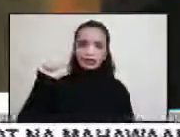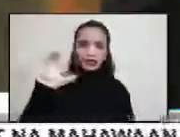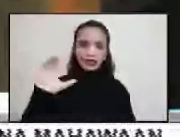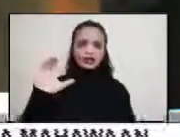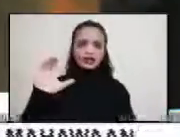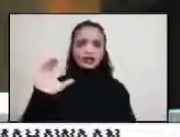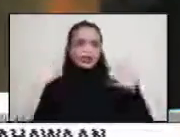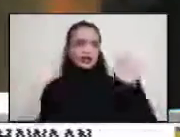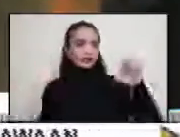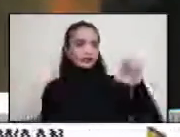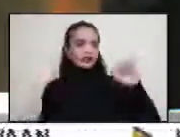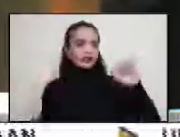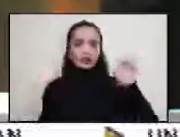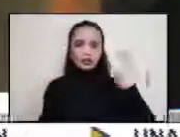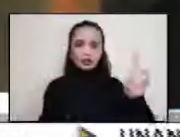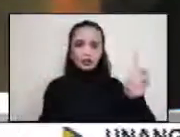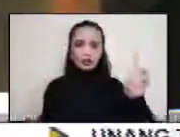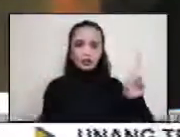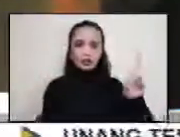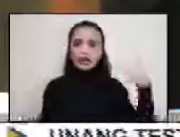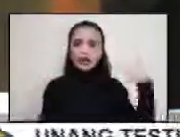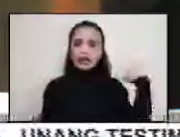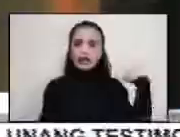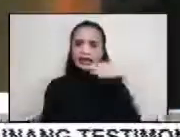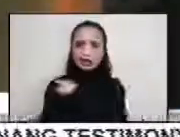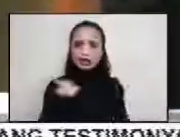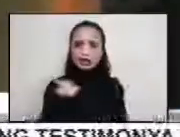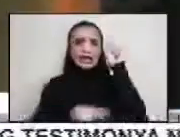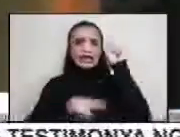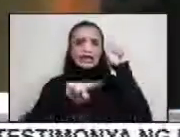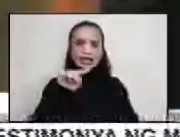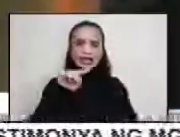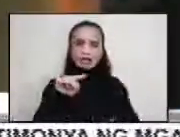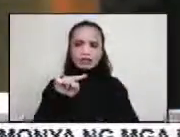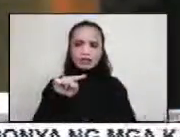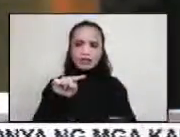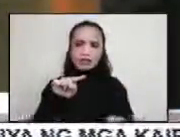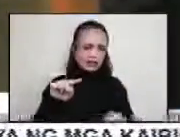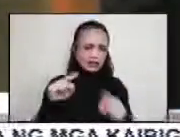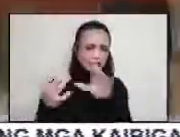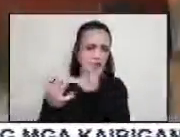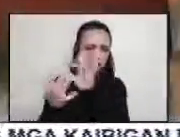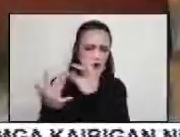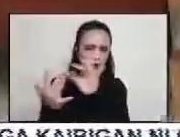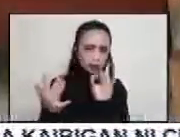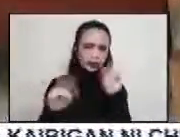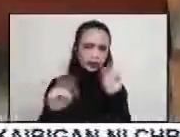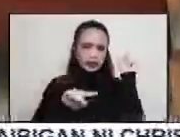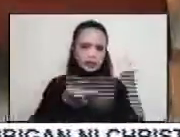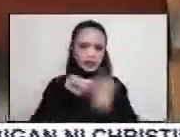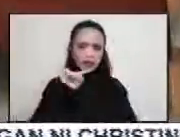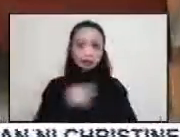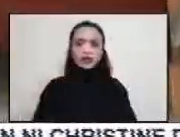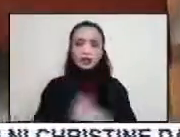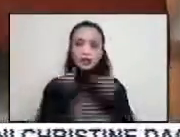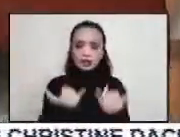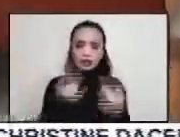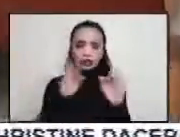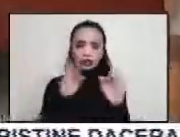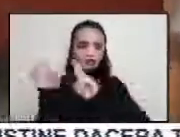bagong strain, yung bagong variant ng COVID-19? So good thing meron na pong in-issue na emergency